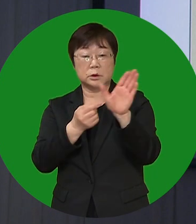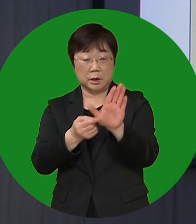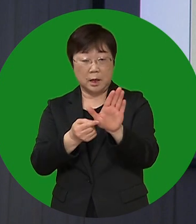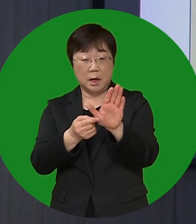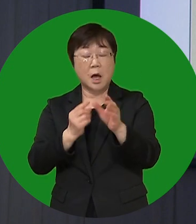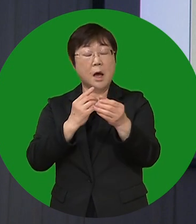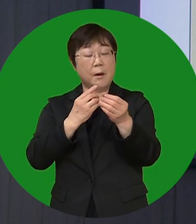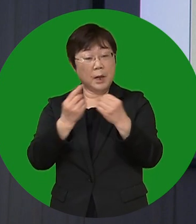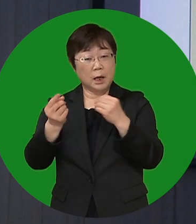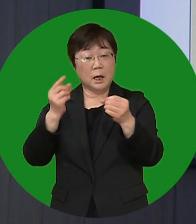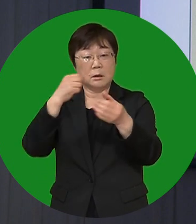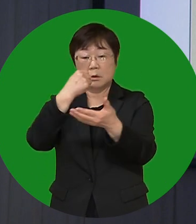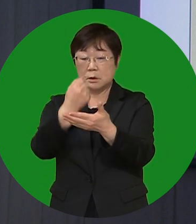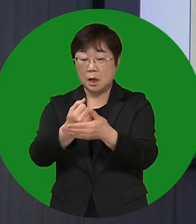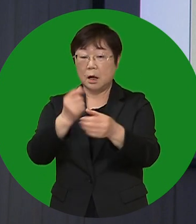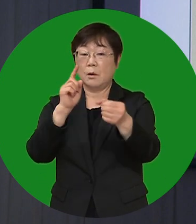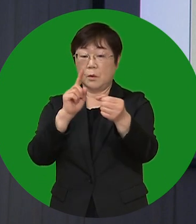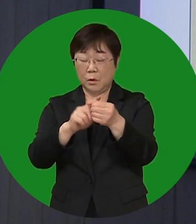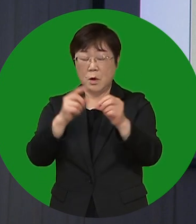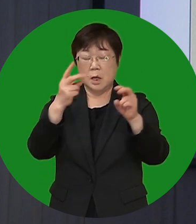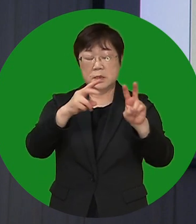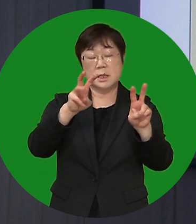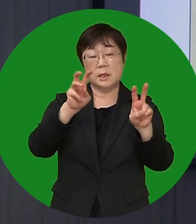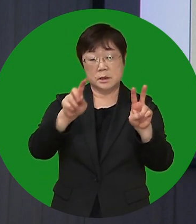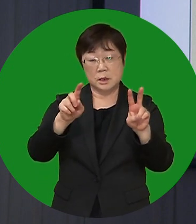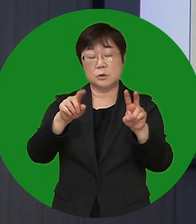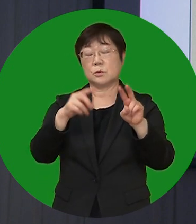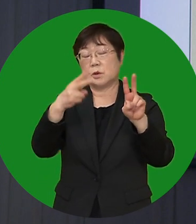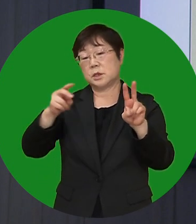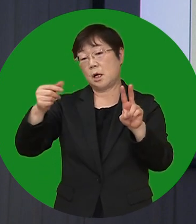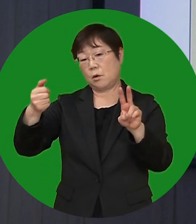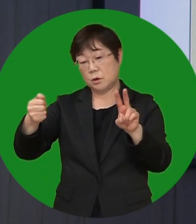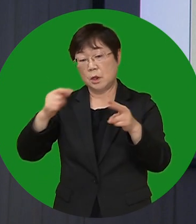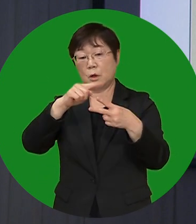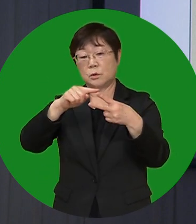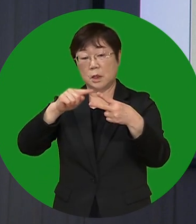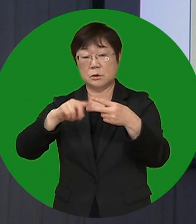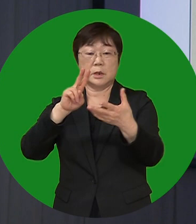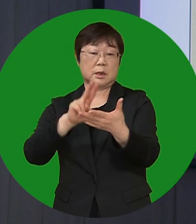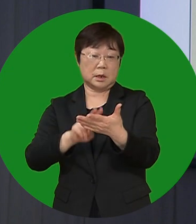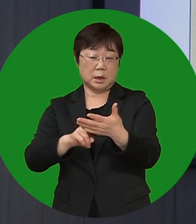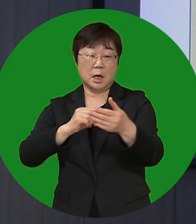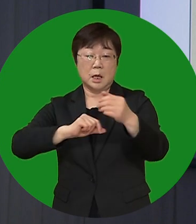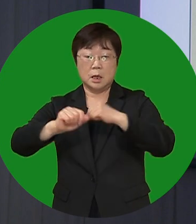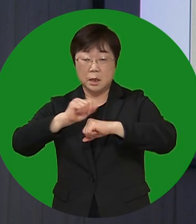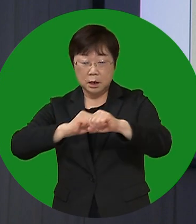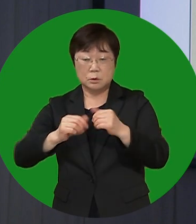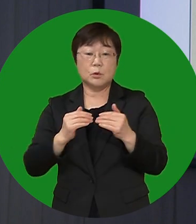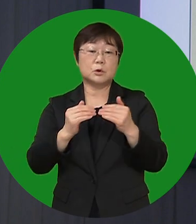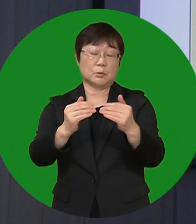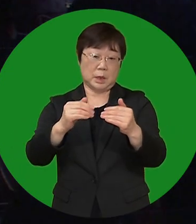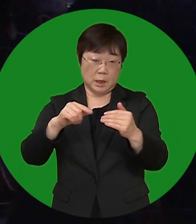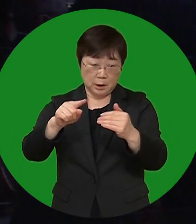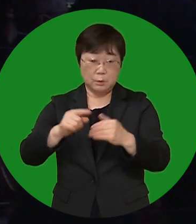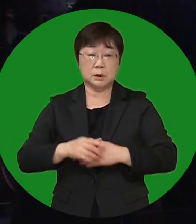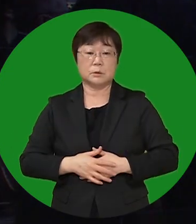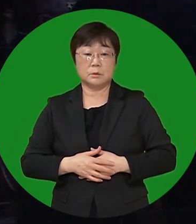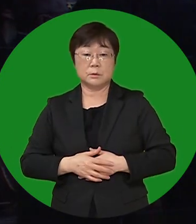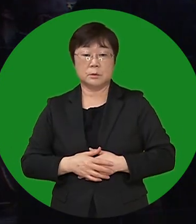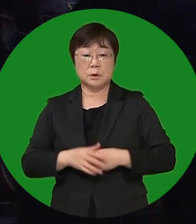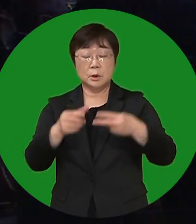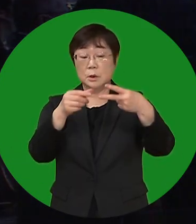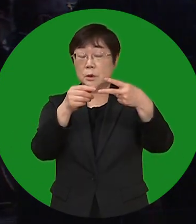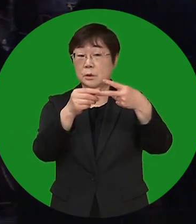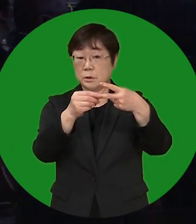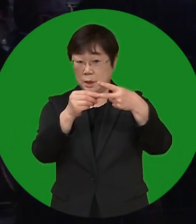目標を2030年と2050年の日本立てて設定し事業活動を進めてまいりますさてもう一